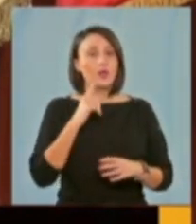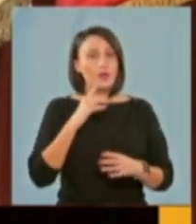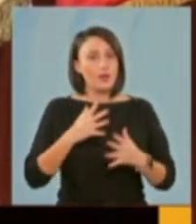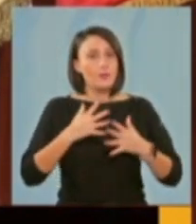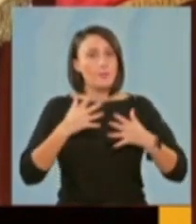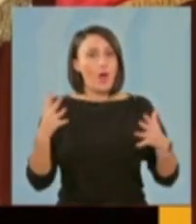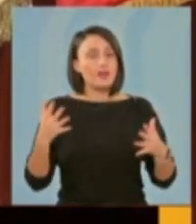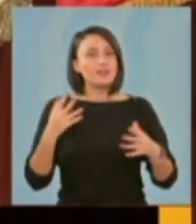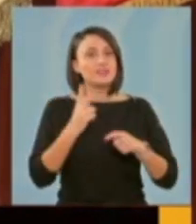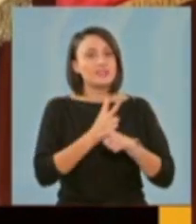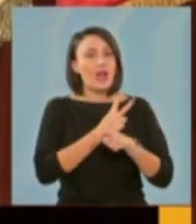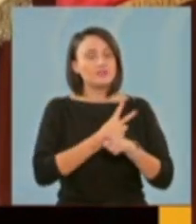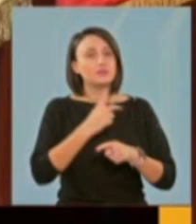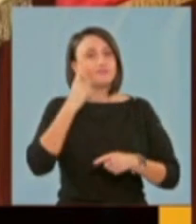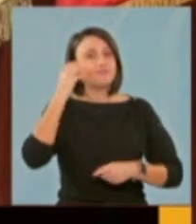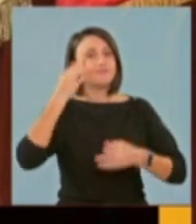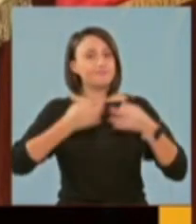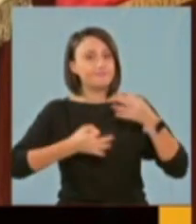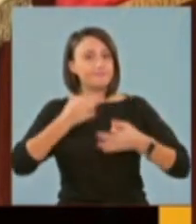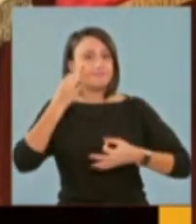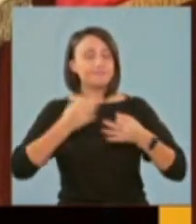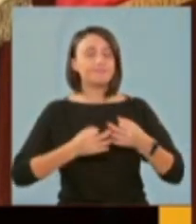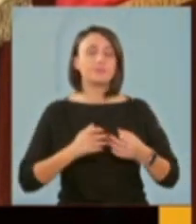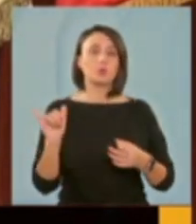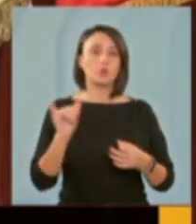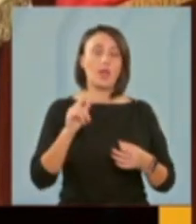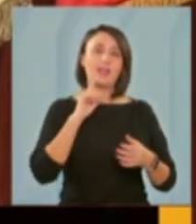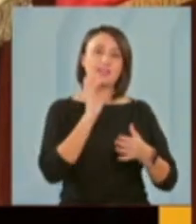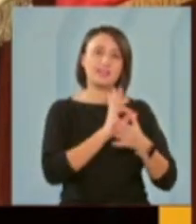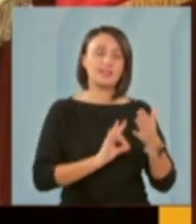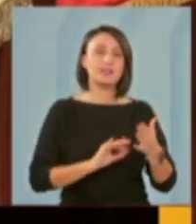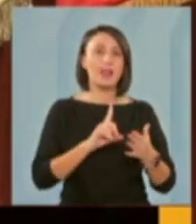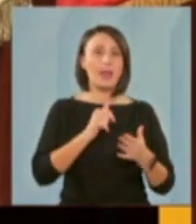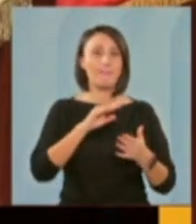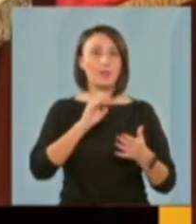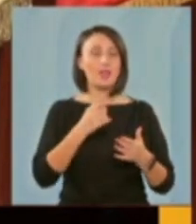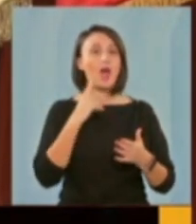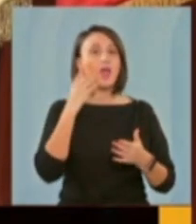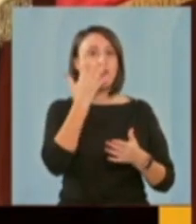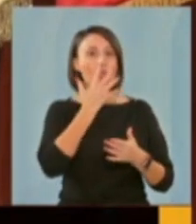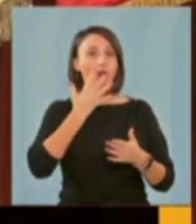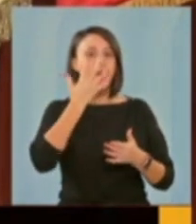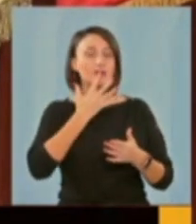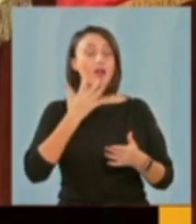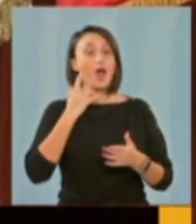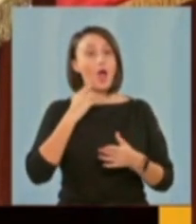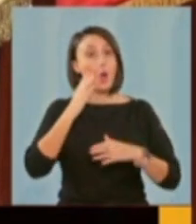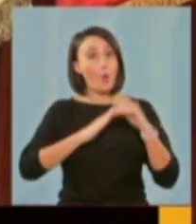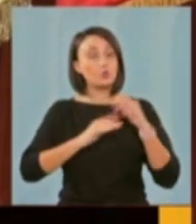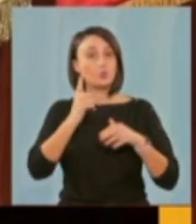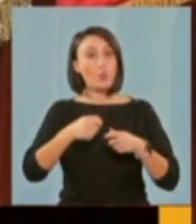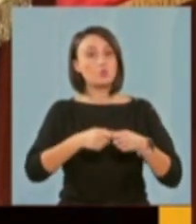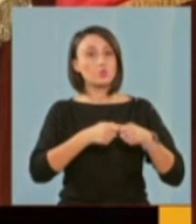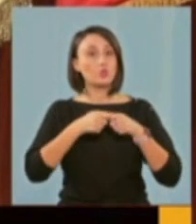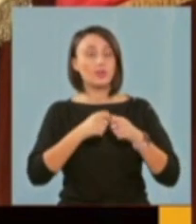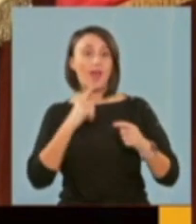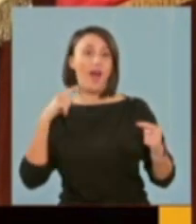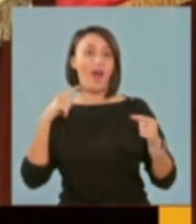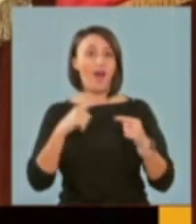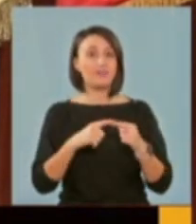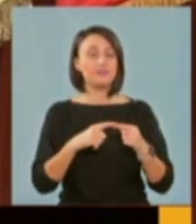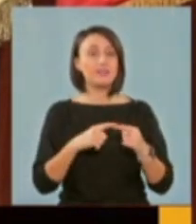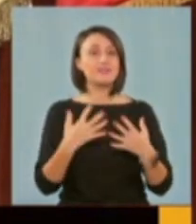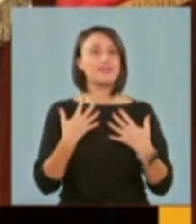mare statistician, cel care a scris și Lebăda Neagră, Nassim Taleb, a construit o societate